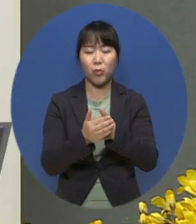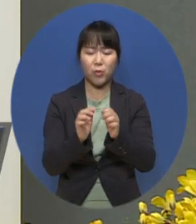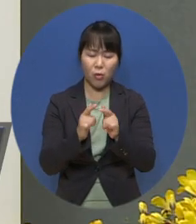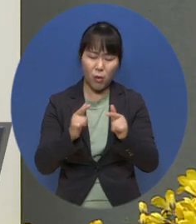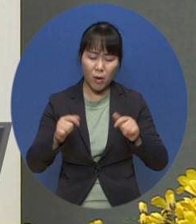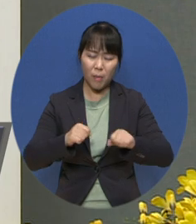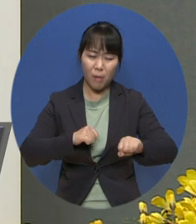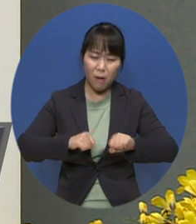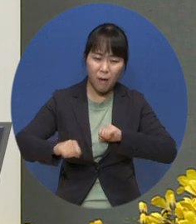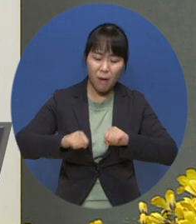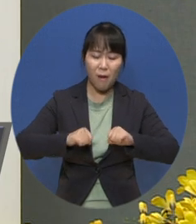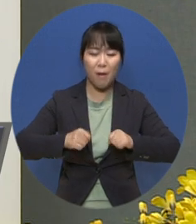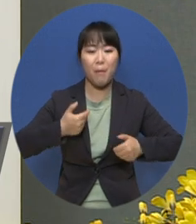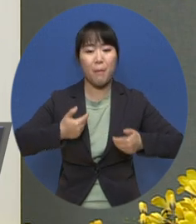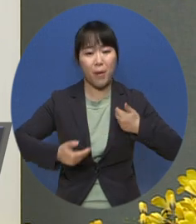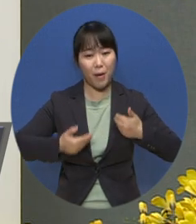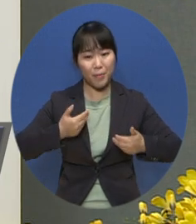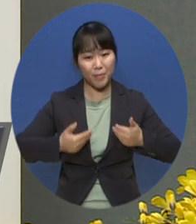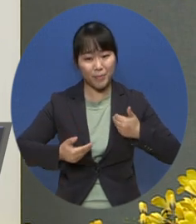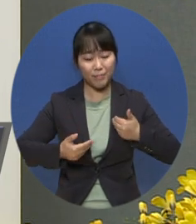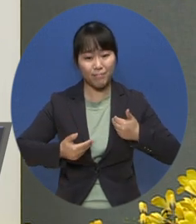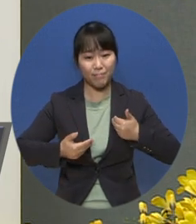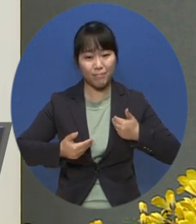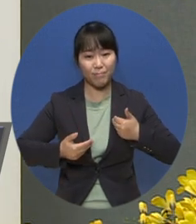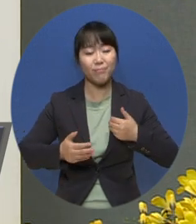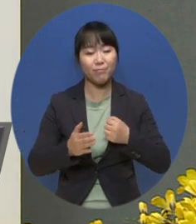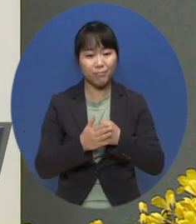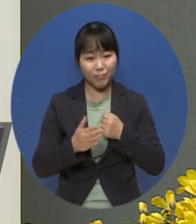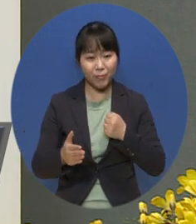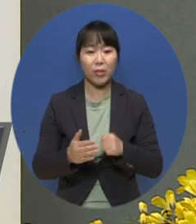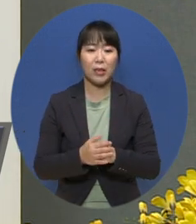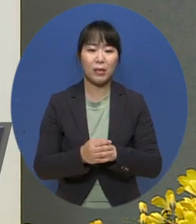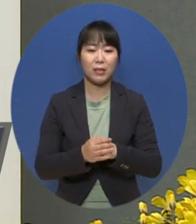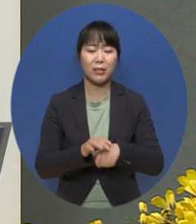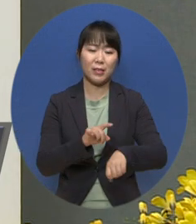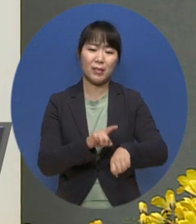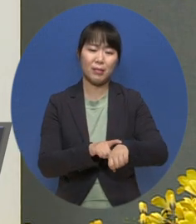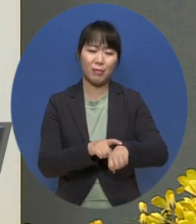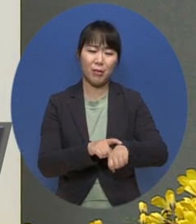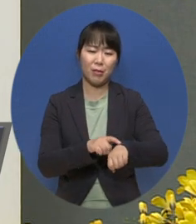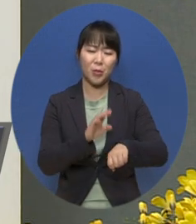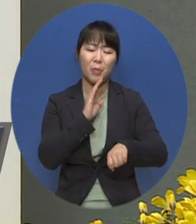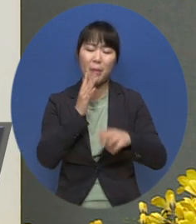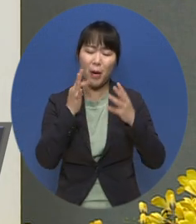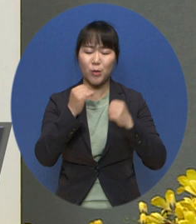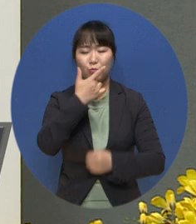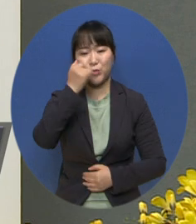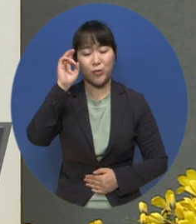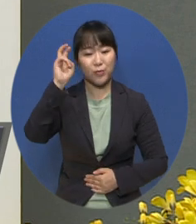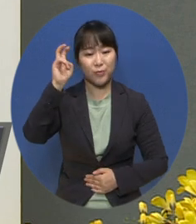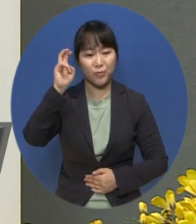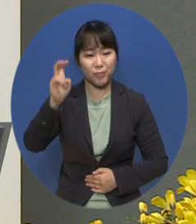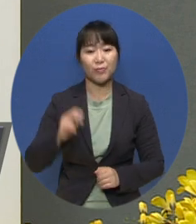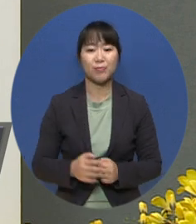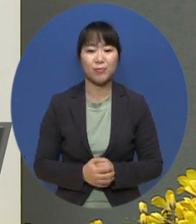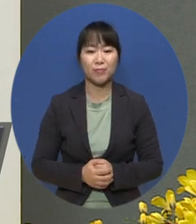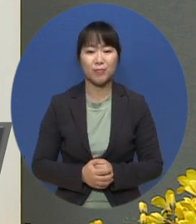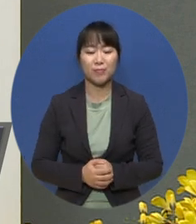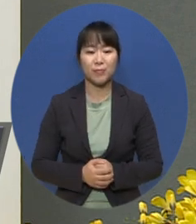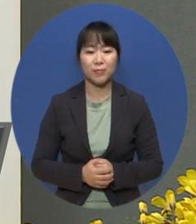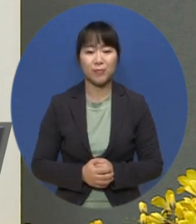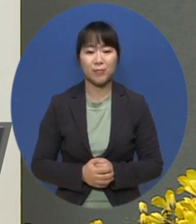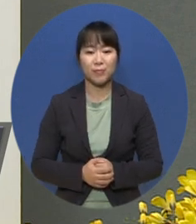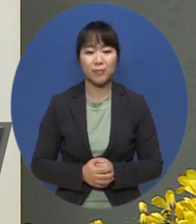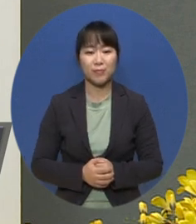에 아주 분주하게 움직 이십니까 시간이 참 에 부족할 것 같습니다 많은